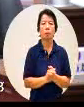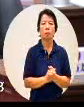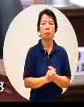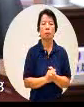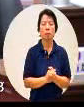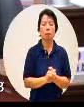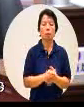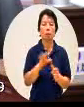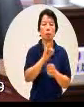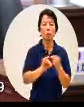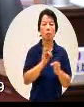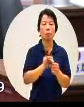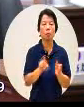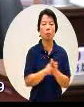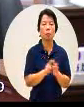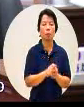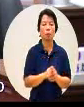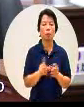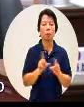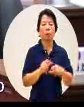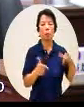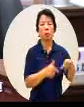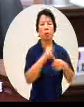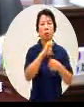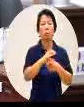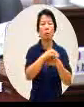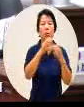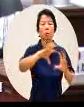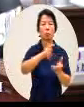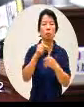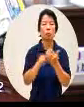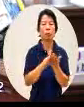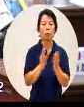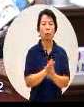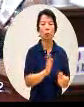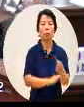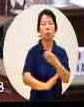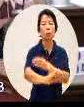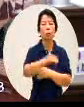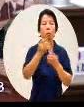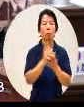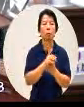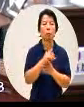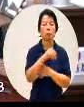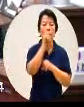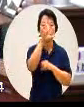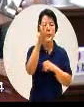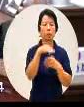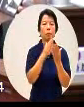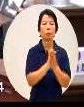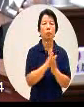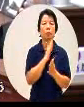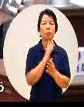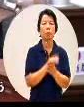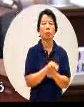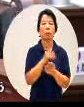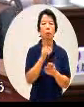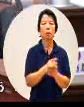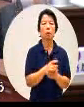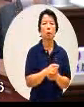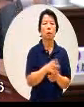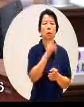這一百年來在西方國家都有所謂的左派跟右派我手上拿的是一卷DVD